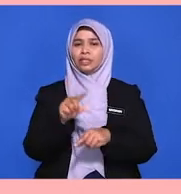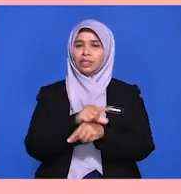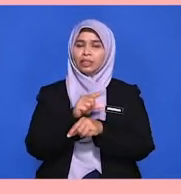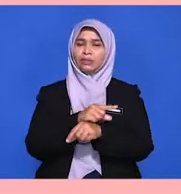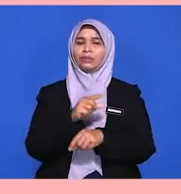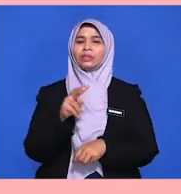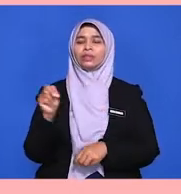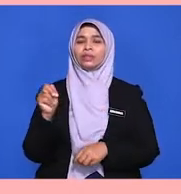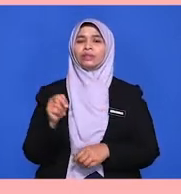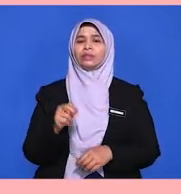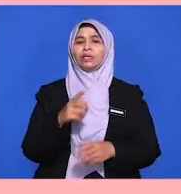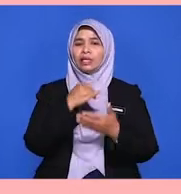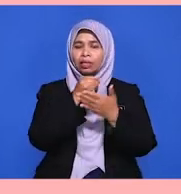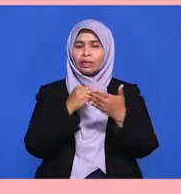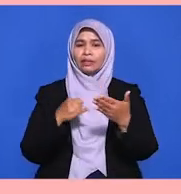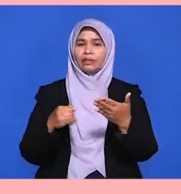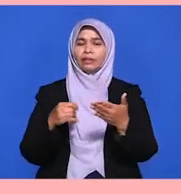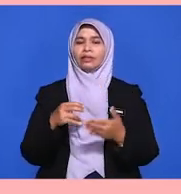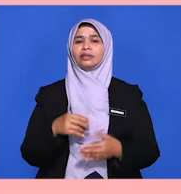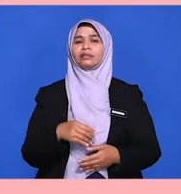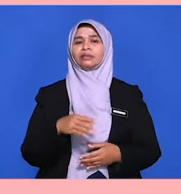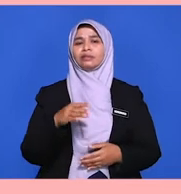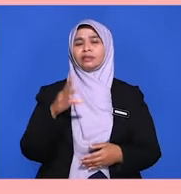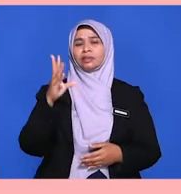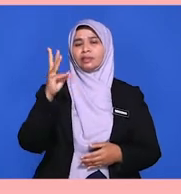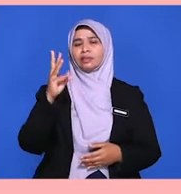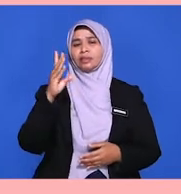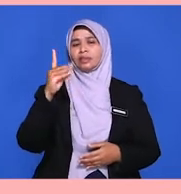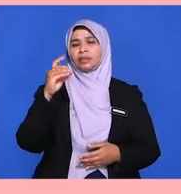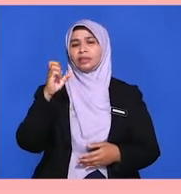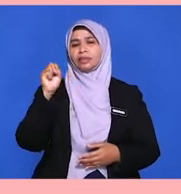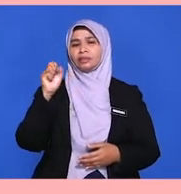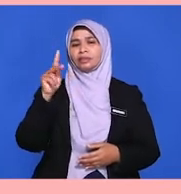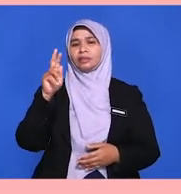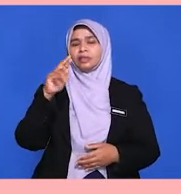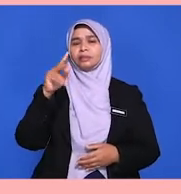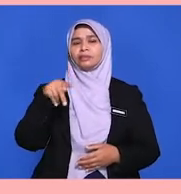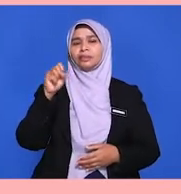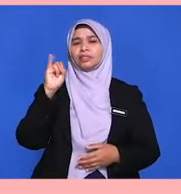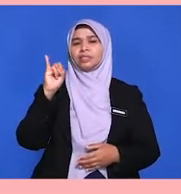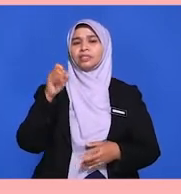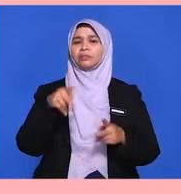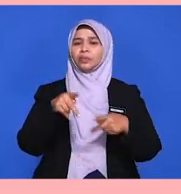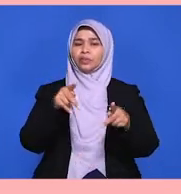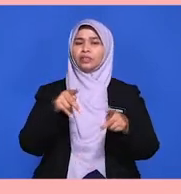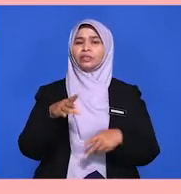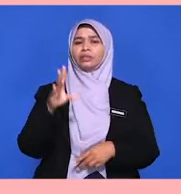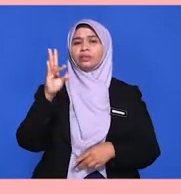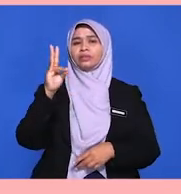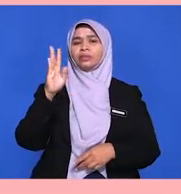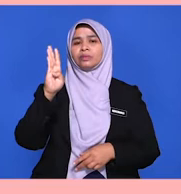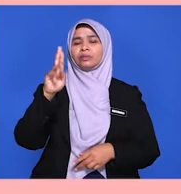Kelima, lakaran. Keenam, deskripsi projek. Ketujuh, brosur. Yang